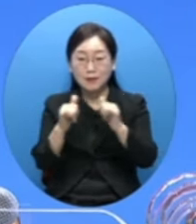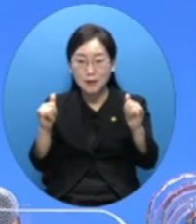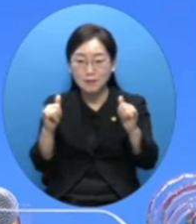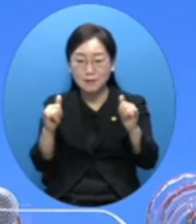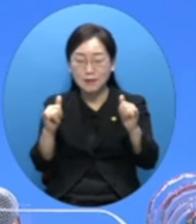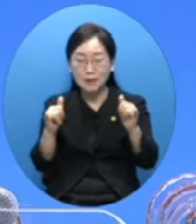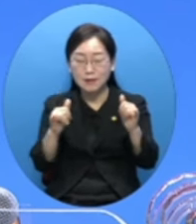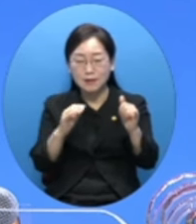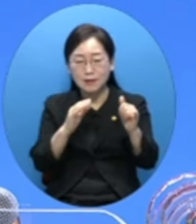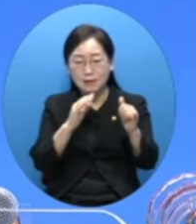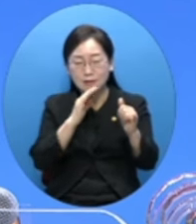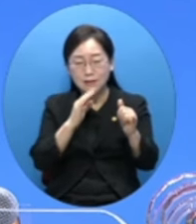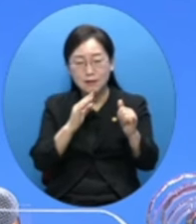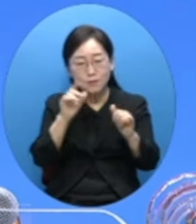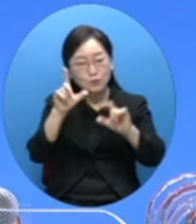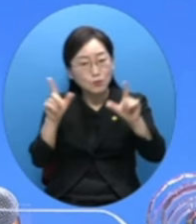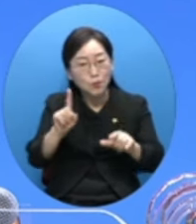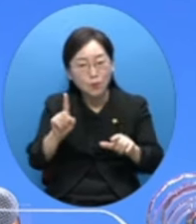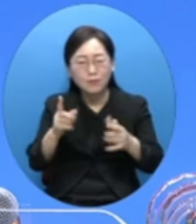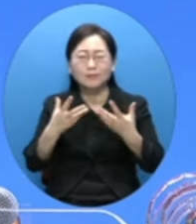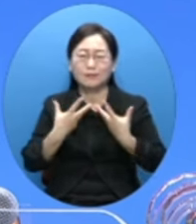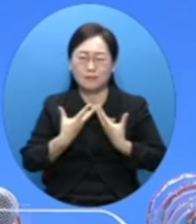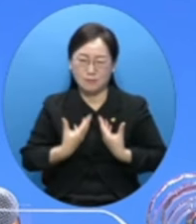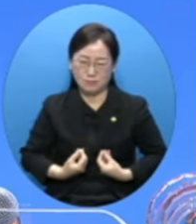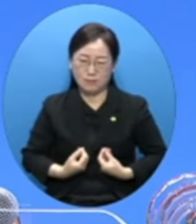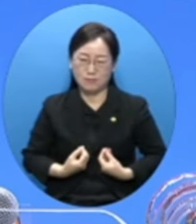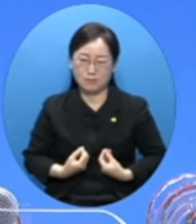실존은 절망입니다. 절망.